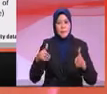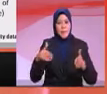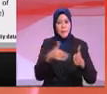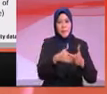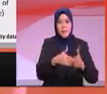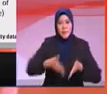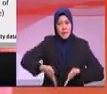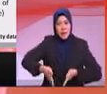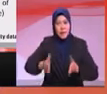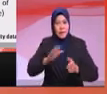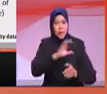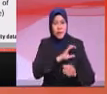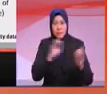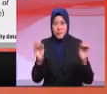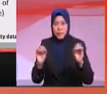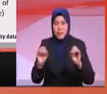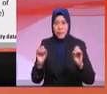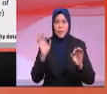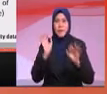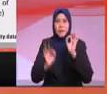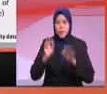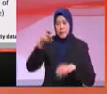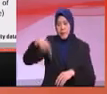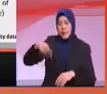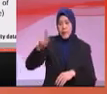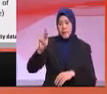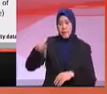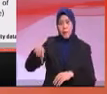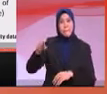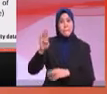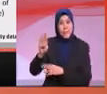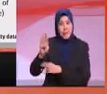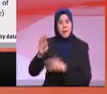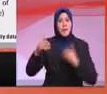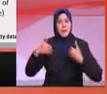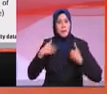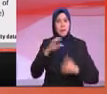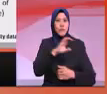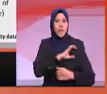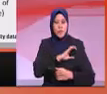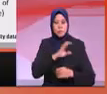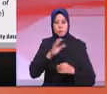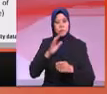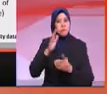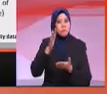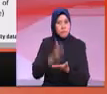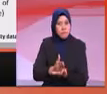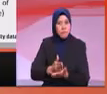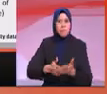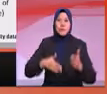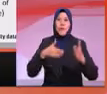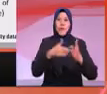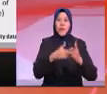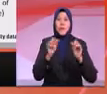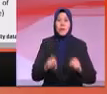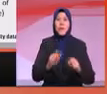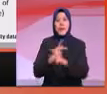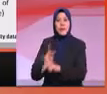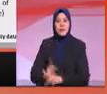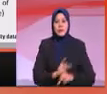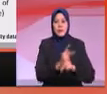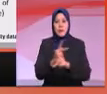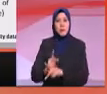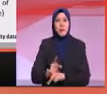raya. Tapi kalau kita laksanakan PKPB, ada sekatan jalan raya dan kita boleh kawal pergerakan. Kita harap kita boleh